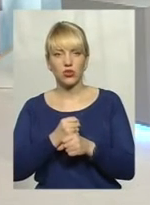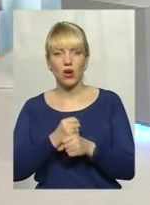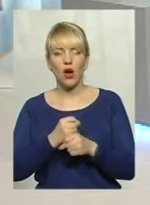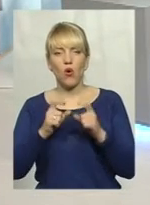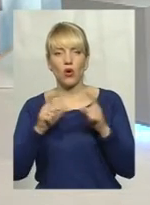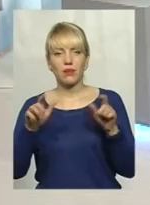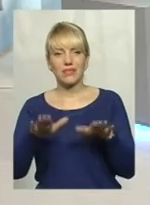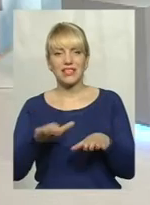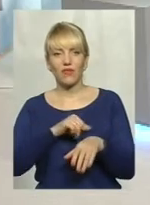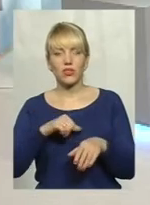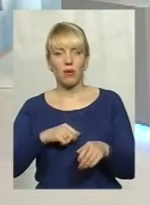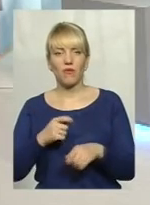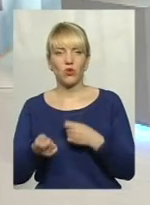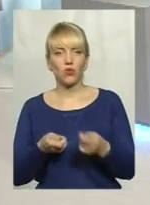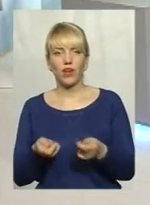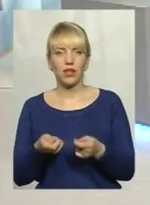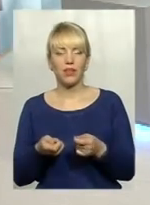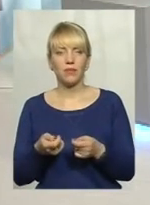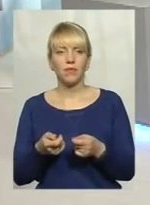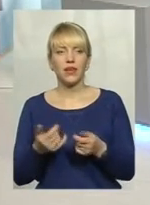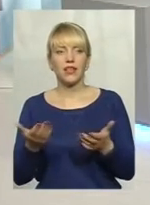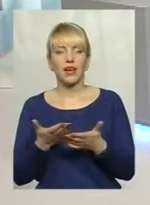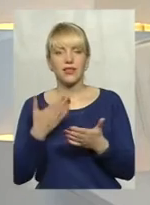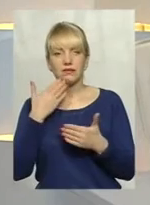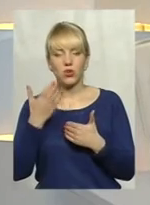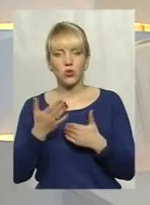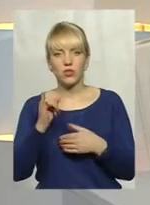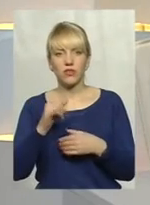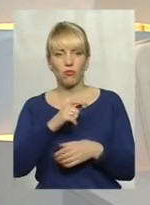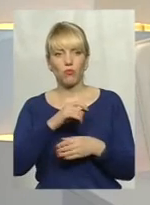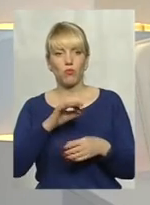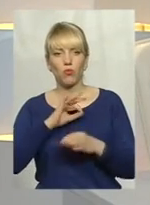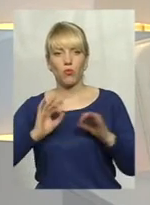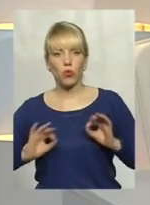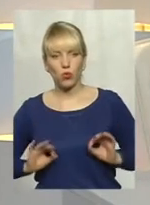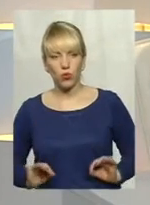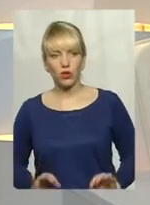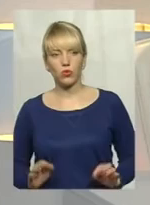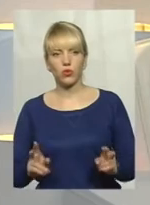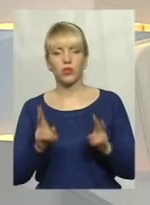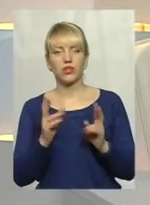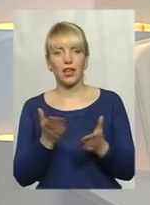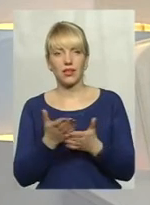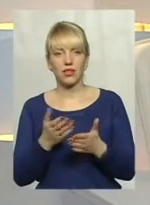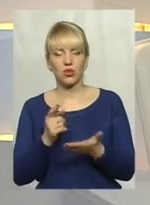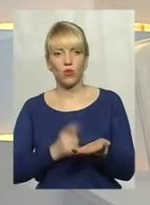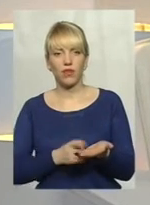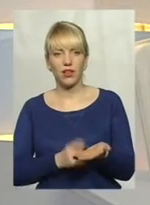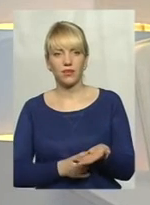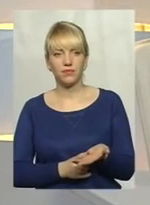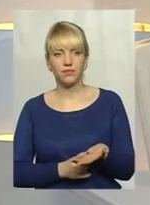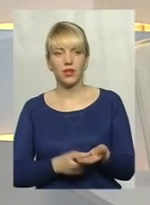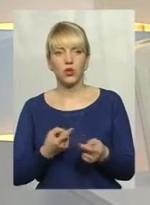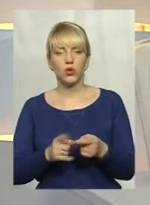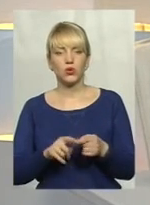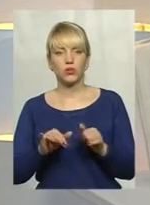самоврядування, власне, які звернулися в прокуратуру, які довели ту